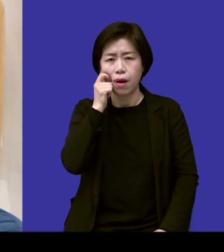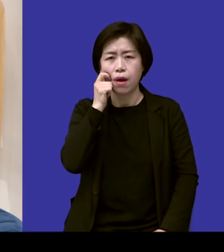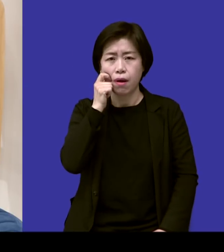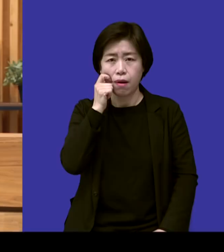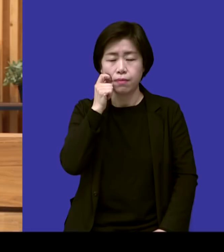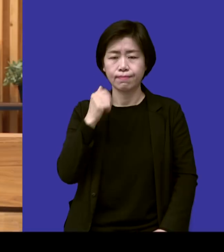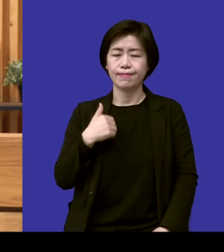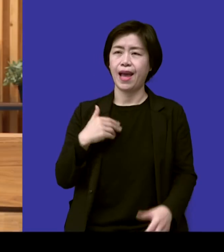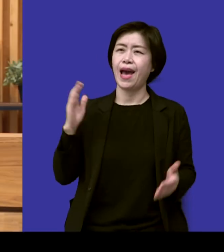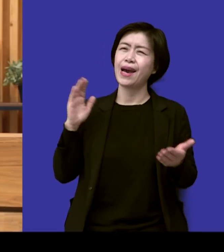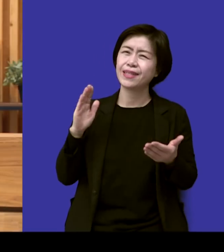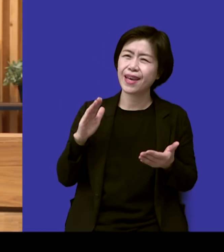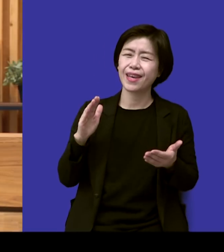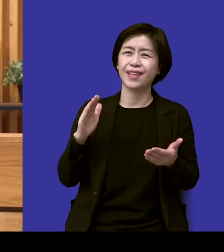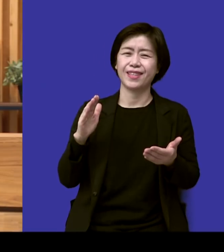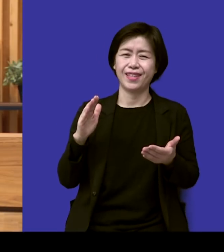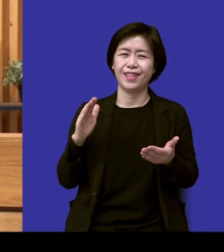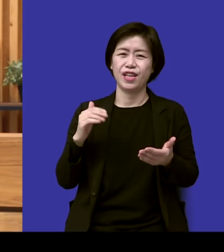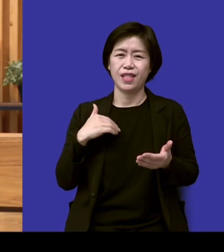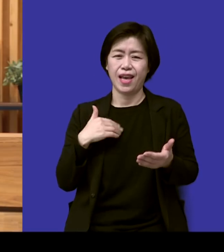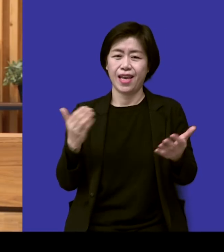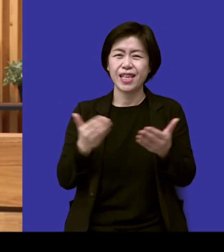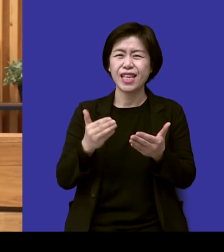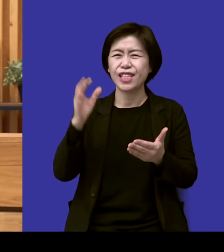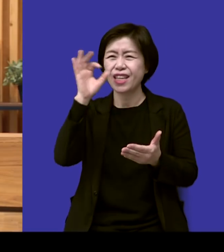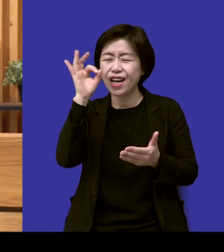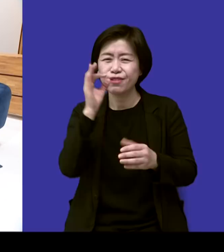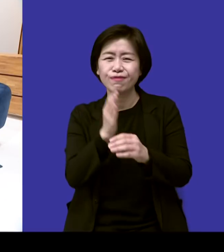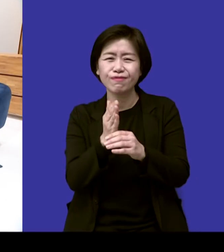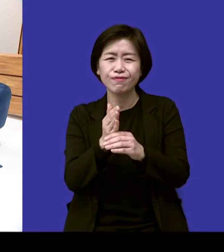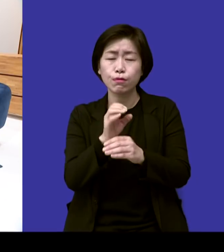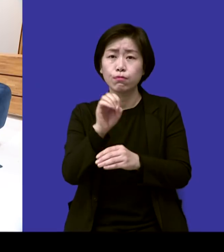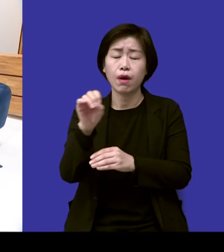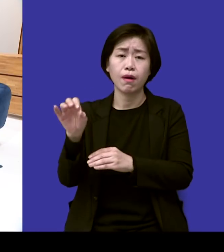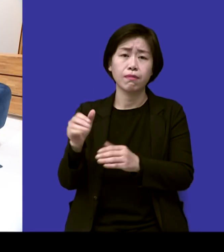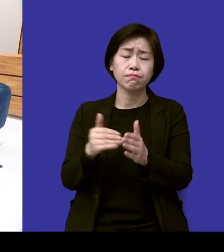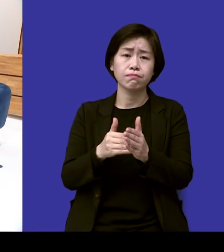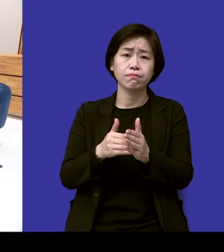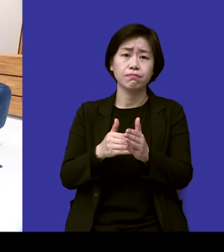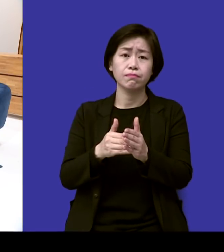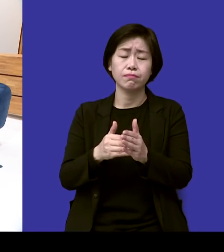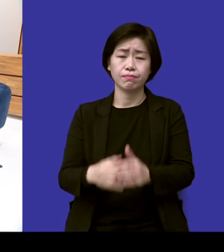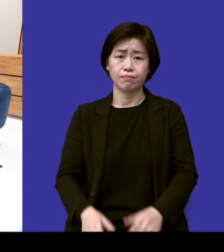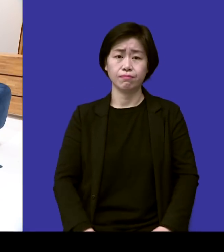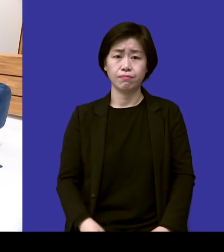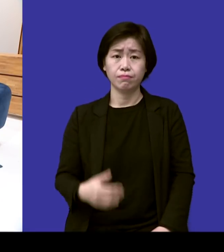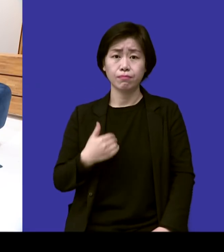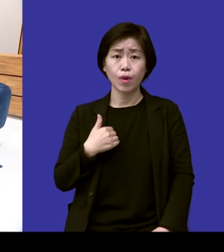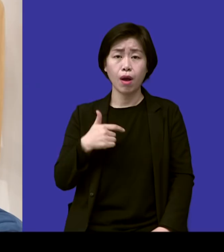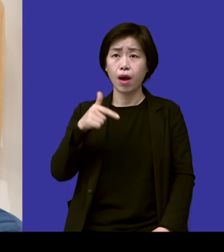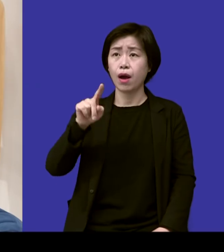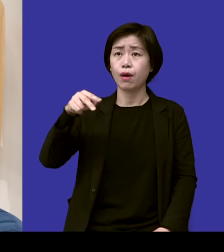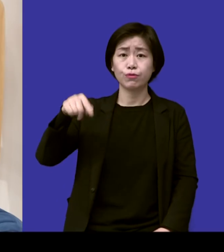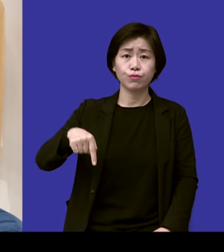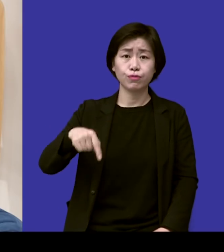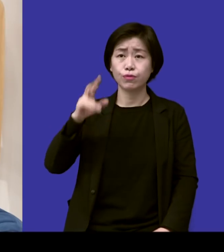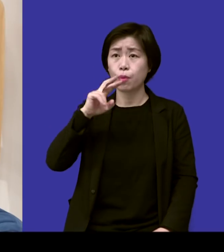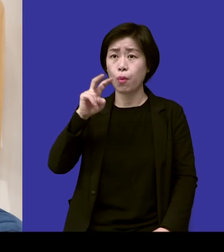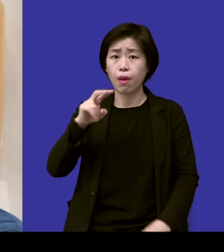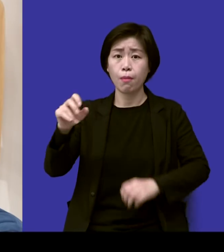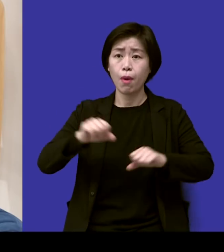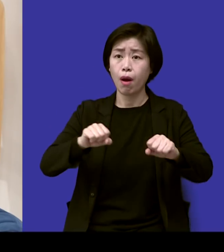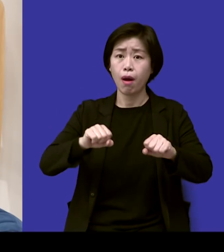취업 준비생, 네. 네. 가수라고는 얘기를 못할 정도로 그렇죠, 그렇죠. 어떻게 가수라고 말을 못하는 뭐 없잖아요. 예. 그래서 뭐